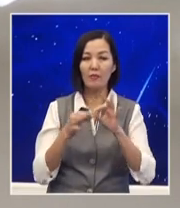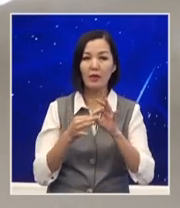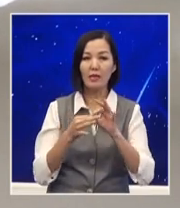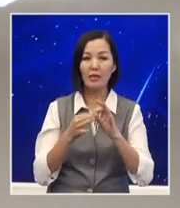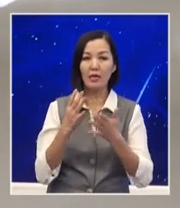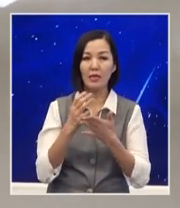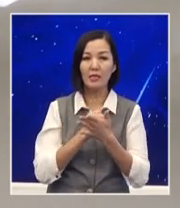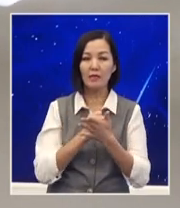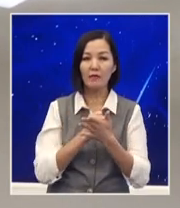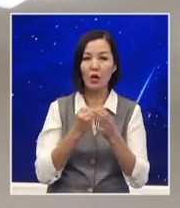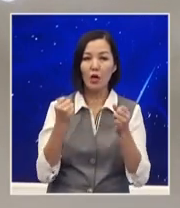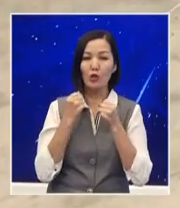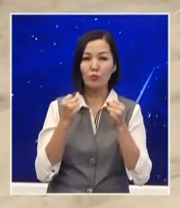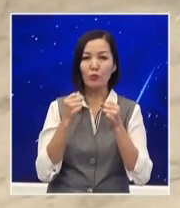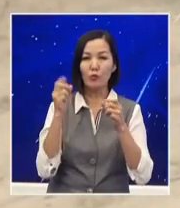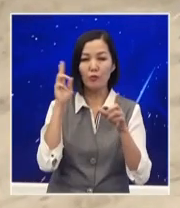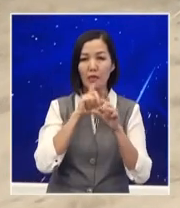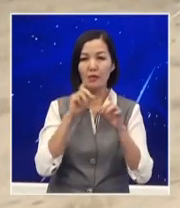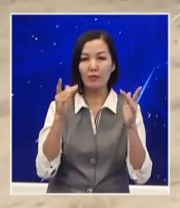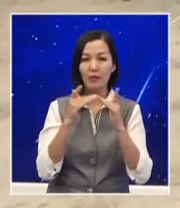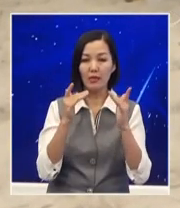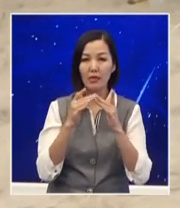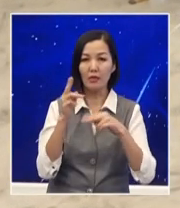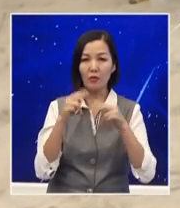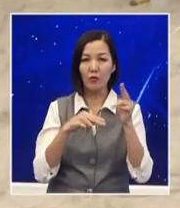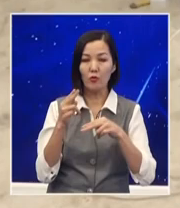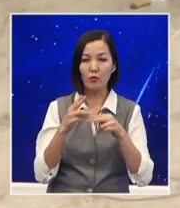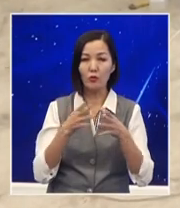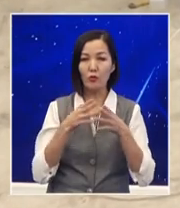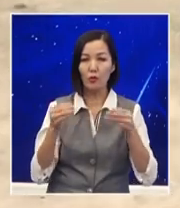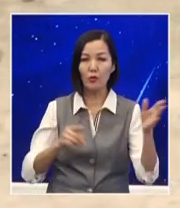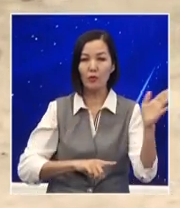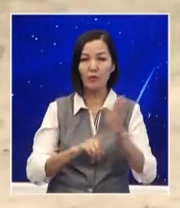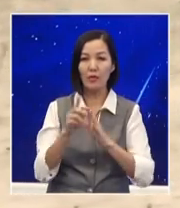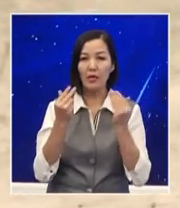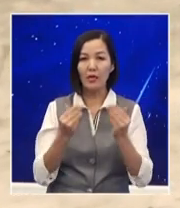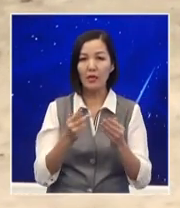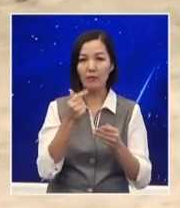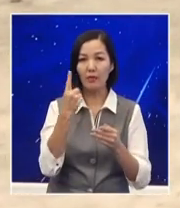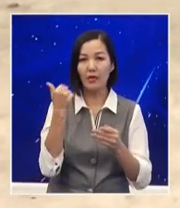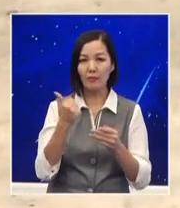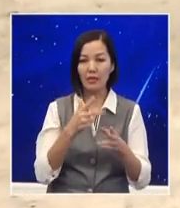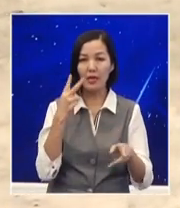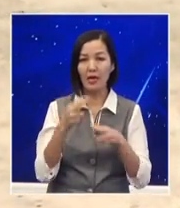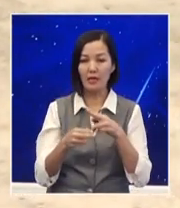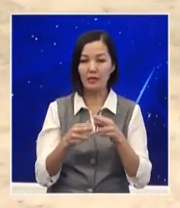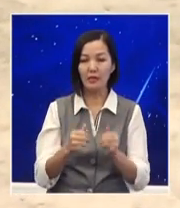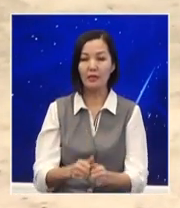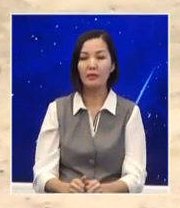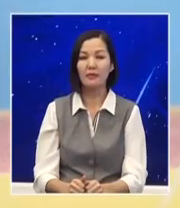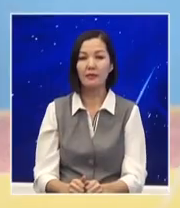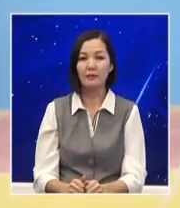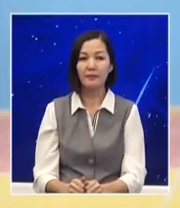резервтегі мамандандырылған спорт мектеп-интернаты. Құрылысы биыл көктемде басталған, енді бір аптада аяқталады деп